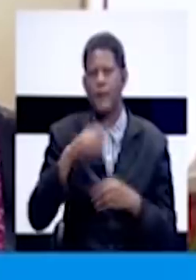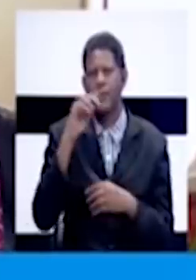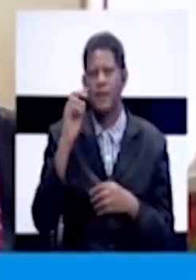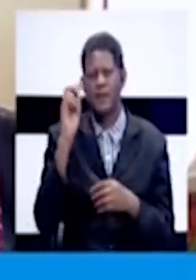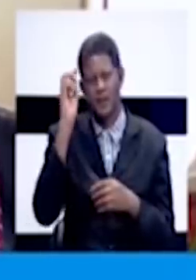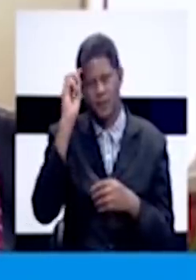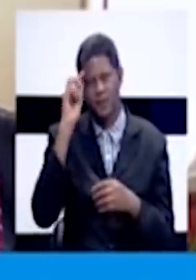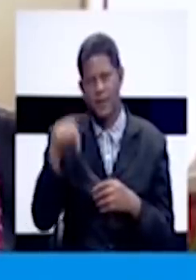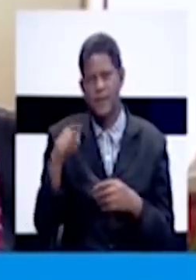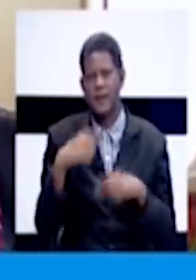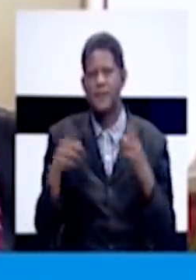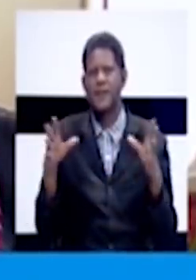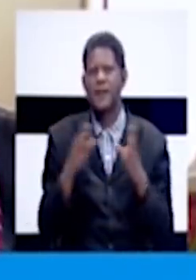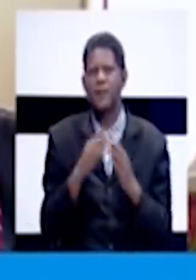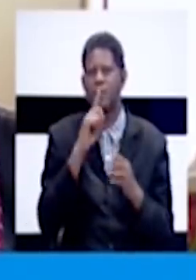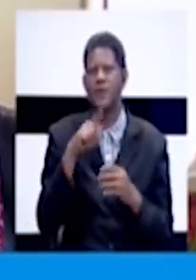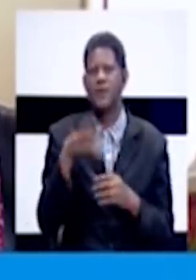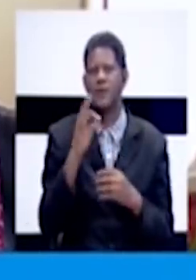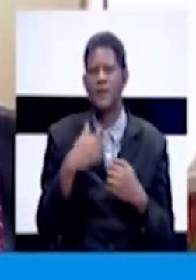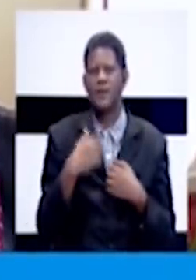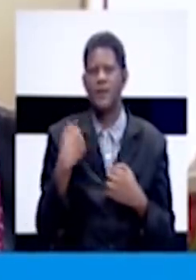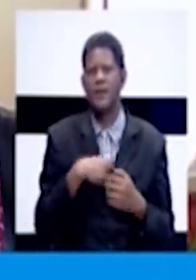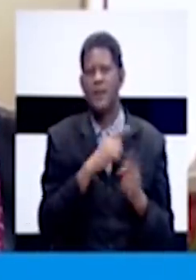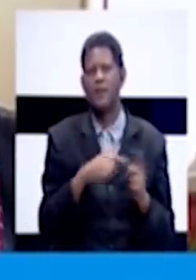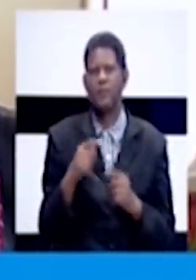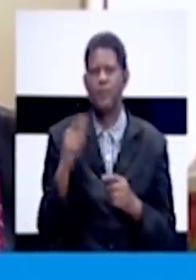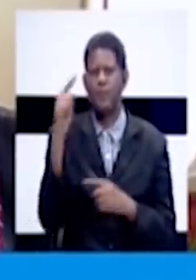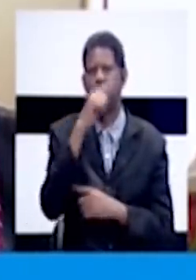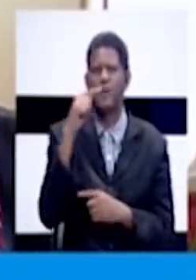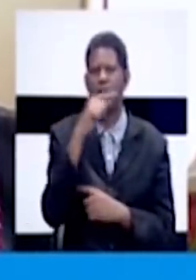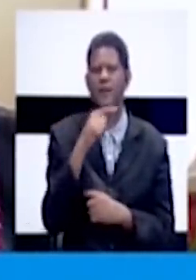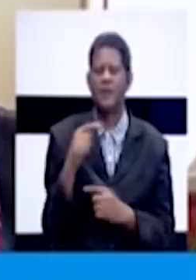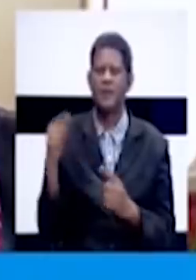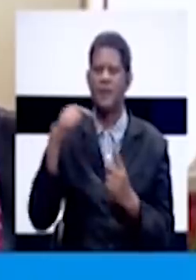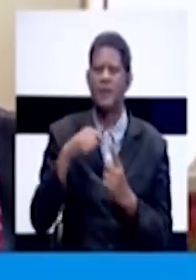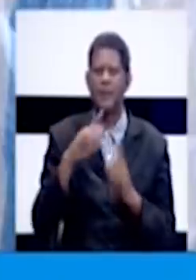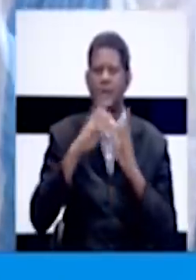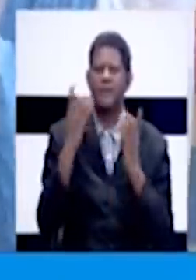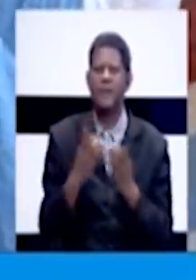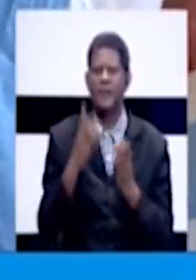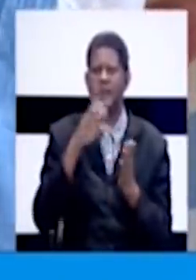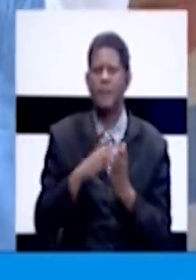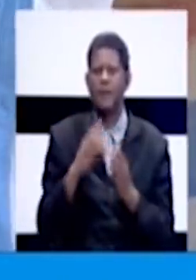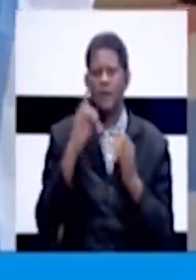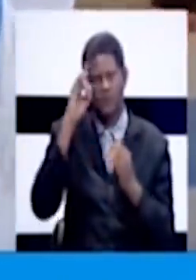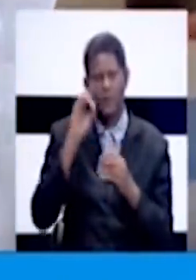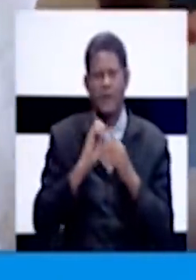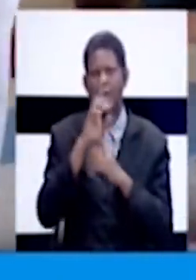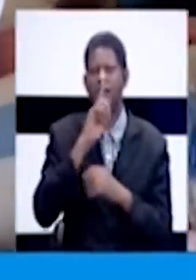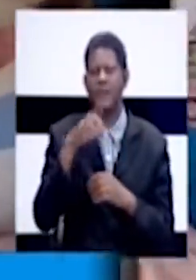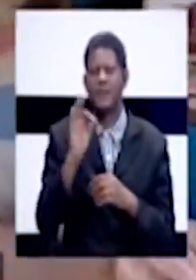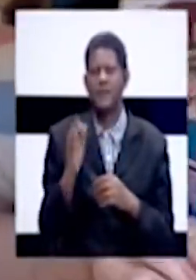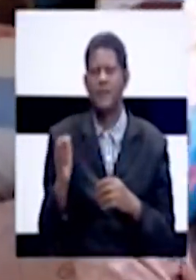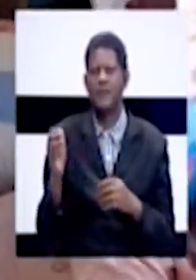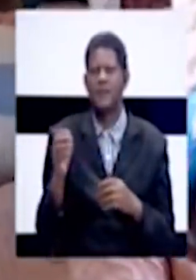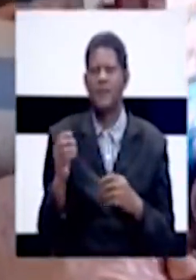ألام لأكب إيو زركب زلو نحناون ببو معلتو ناو كفلا كتمان ناو زوان لالأخنا إنا نركب كسا ما